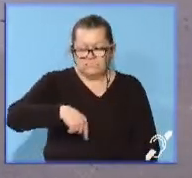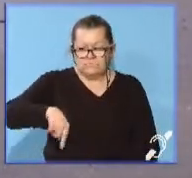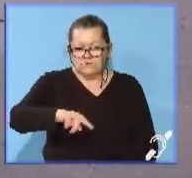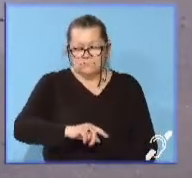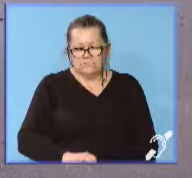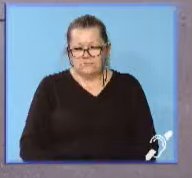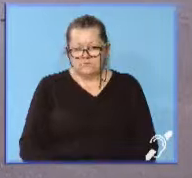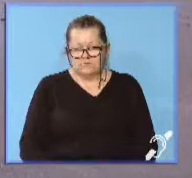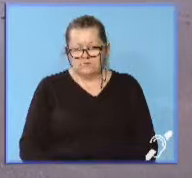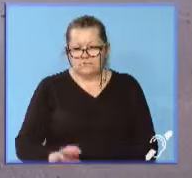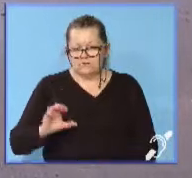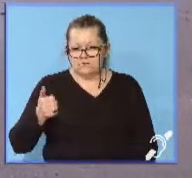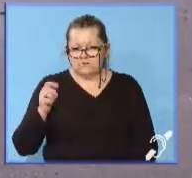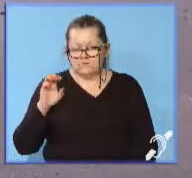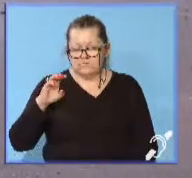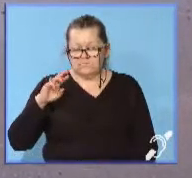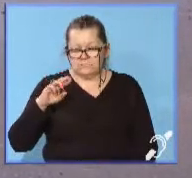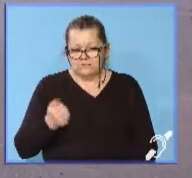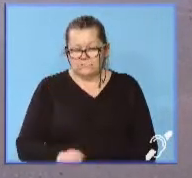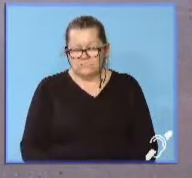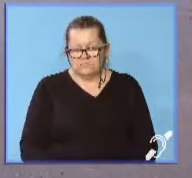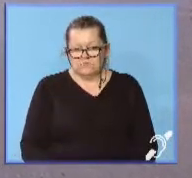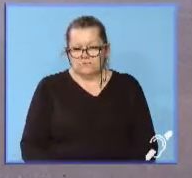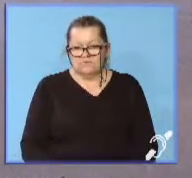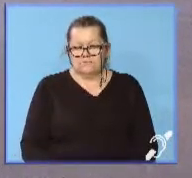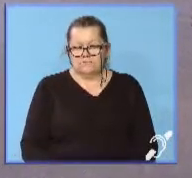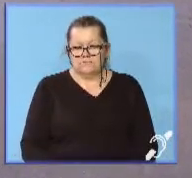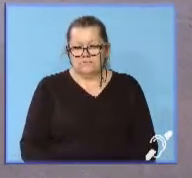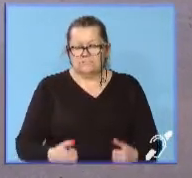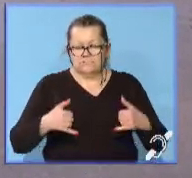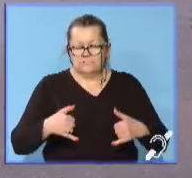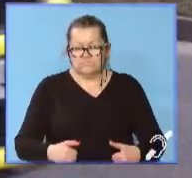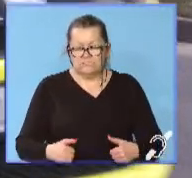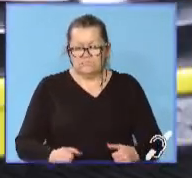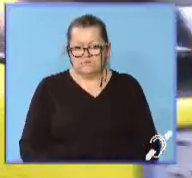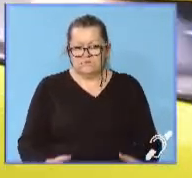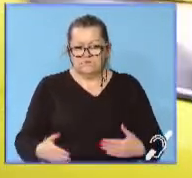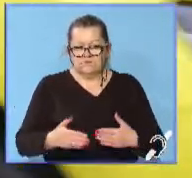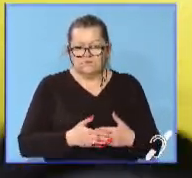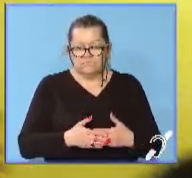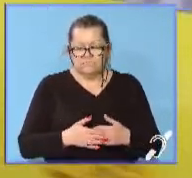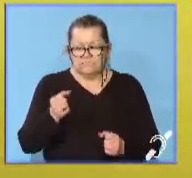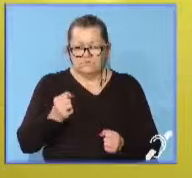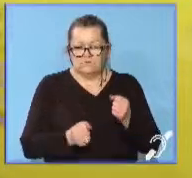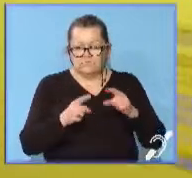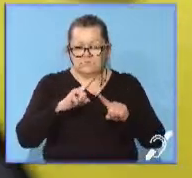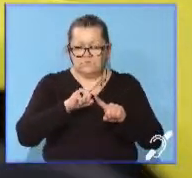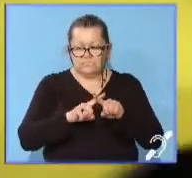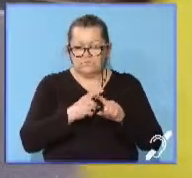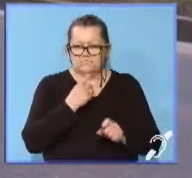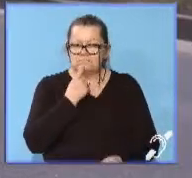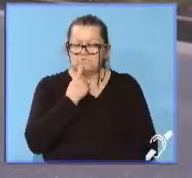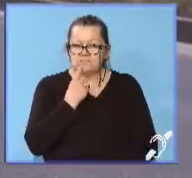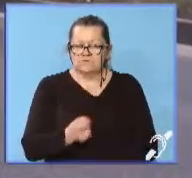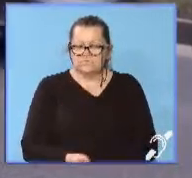la intersecția cu comuna Cârcea și cel de la centura de Sud astăzi au început să protesteze inclusiv taximetriștii